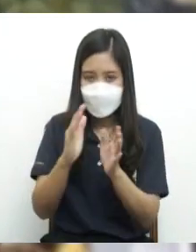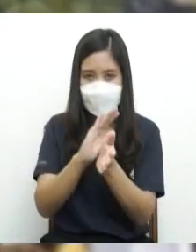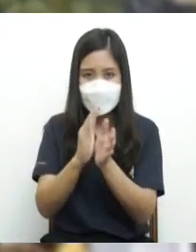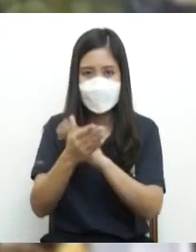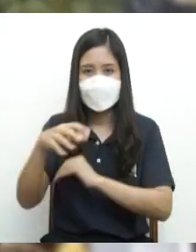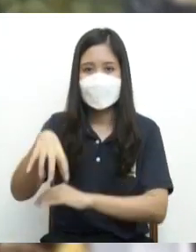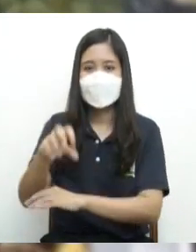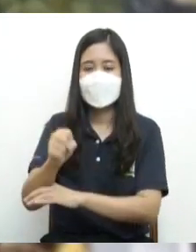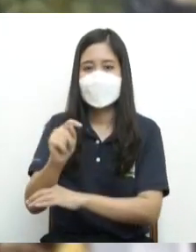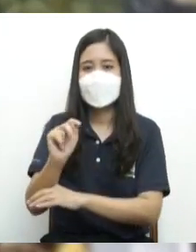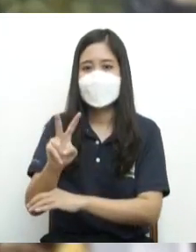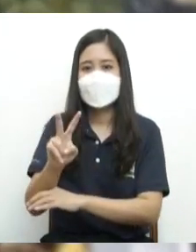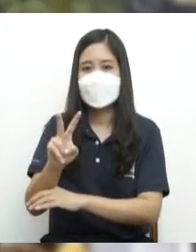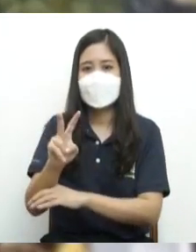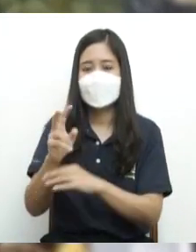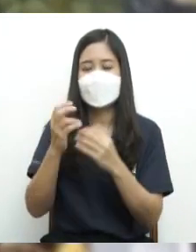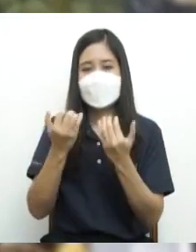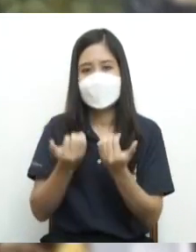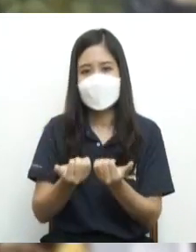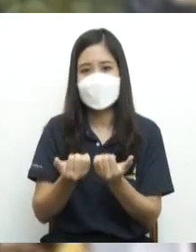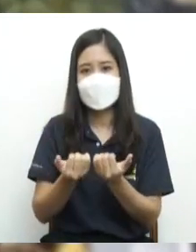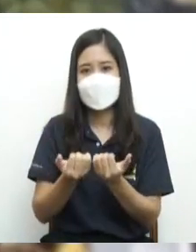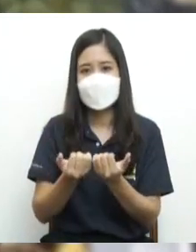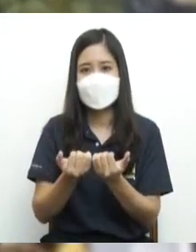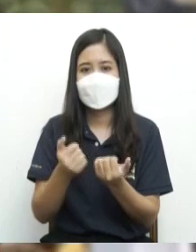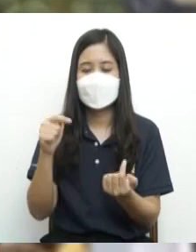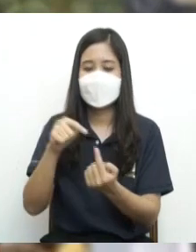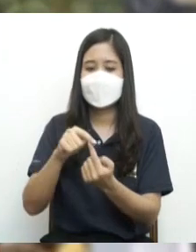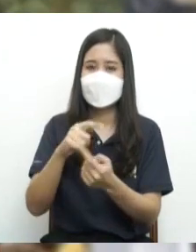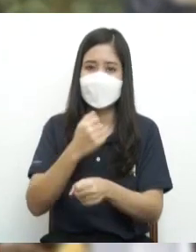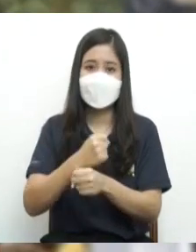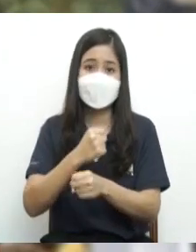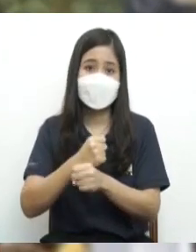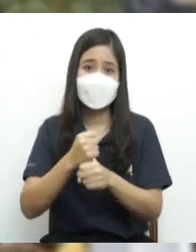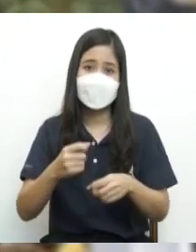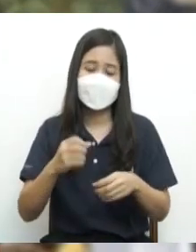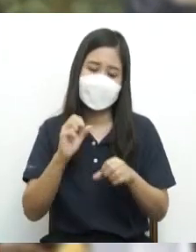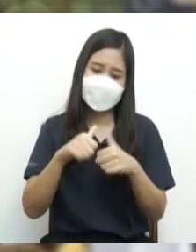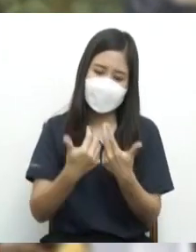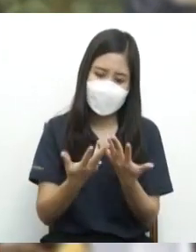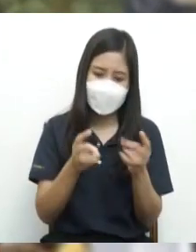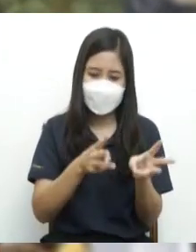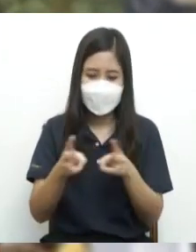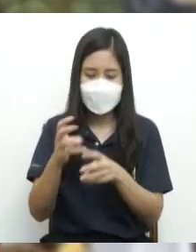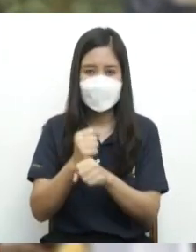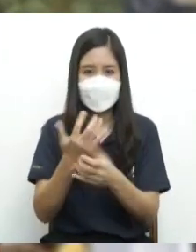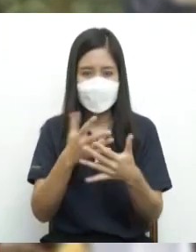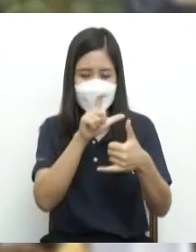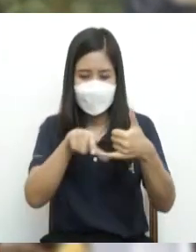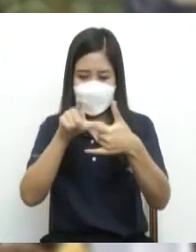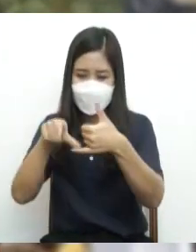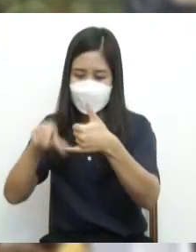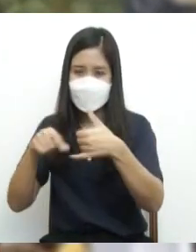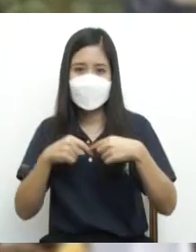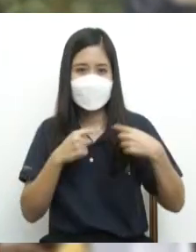า 80-90% ผมรู้จักหมดนั้นการรู้จักคนรู้ว่าเขาทำงานยังไงเขามีจิตใจอย่างไรเอาใจใส่